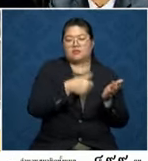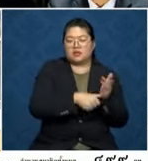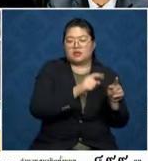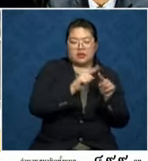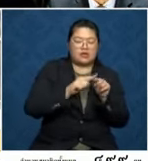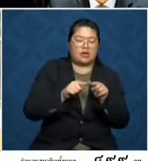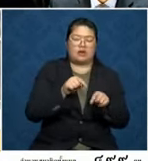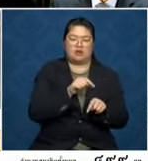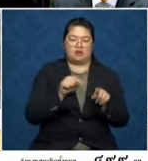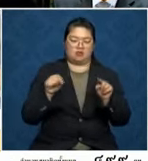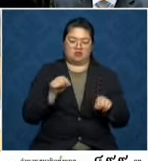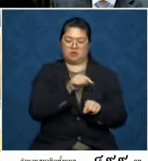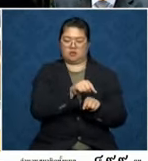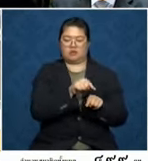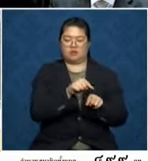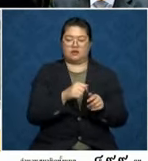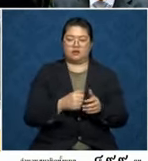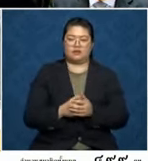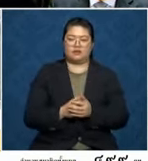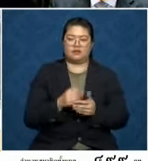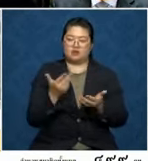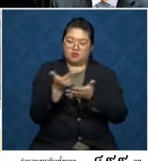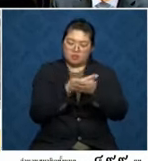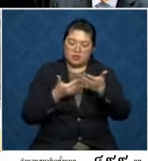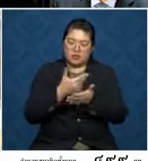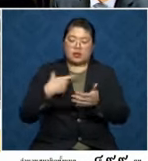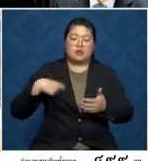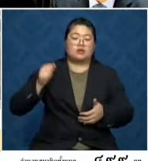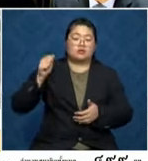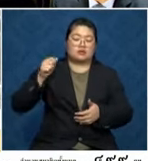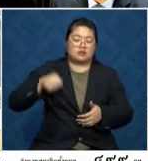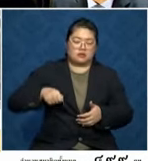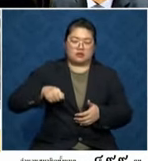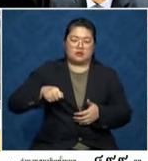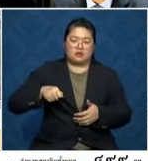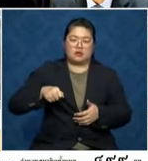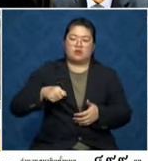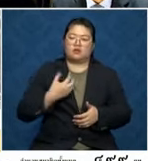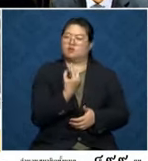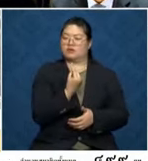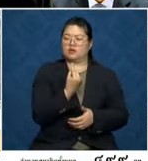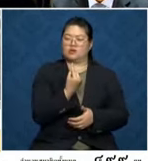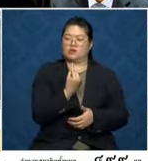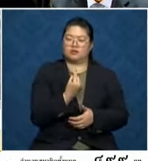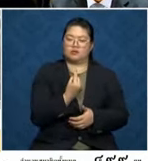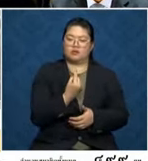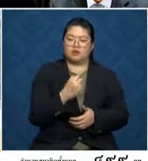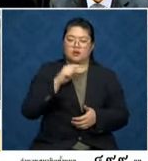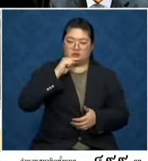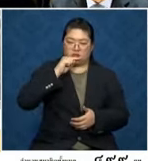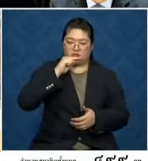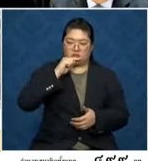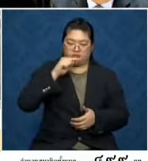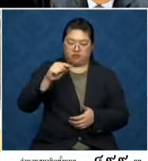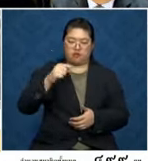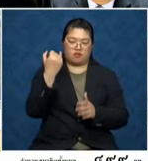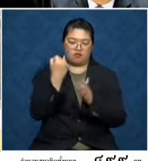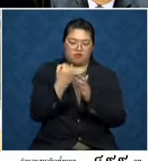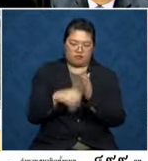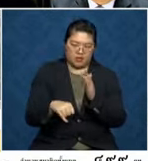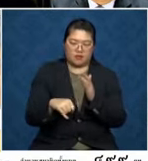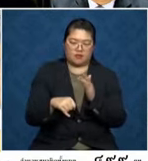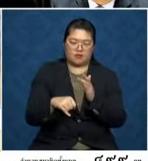มีจำนวนเงินไม่เกินอำนาจพิจารณาพิพากษาของผู้พิพากษาคนเดียวสามารถฟ้องรวมกัน